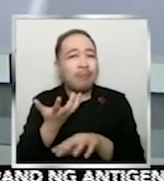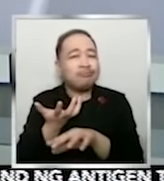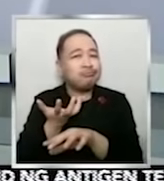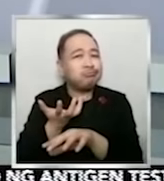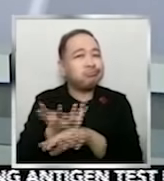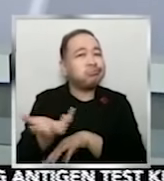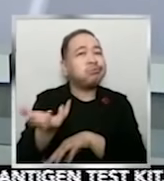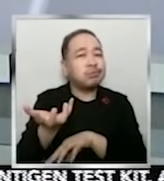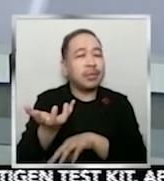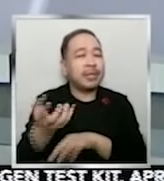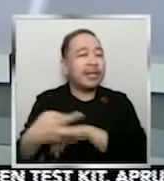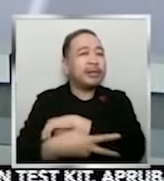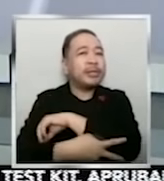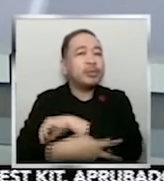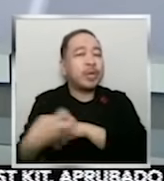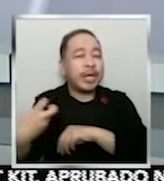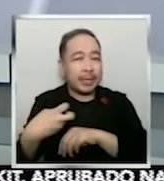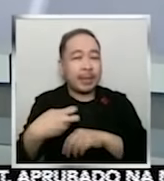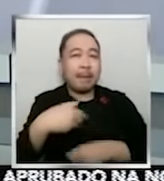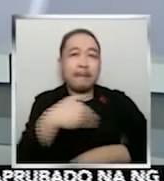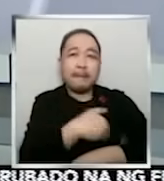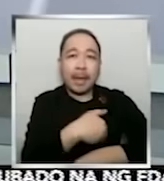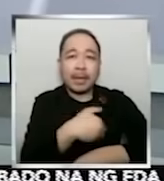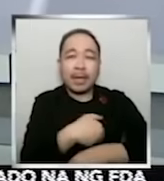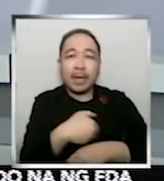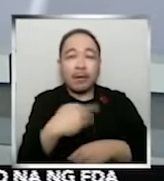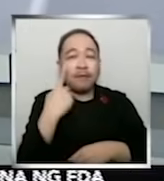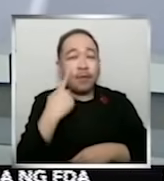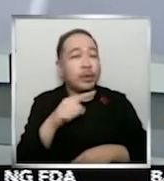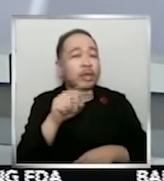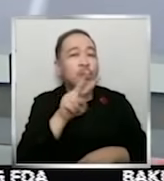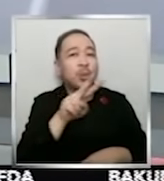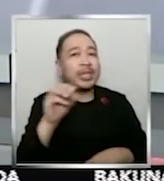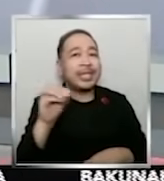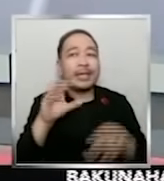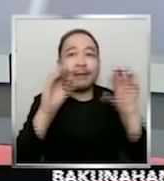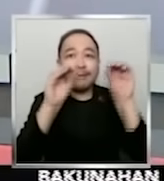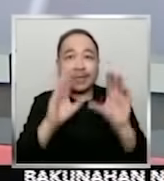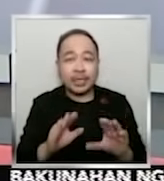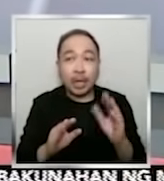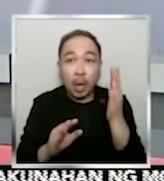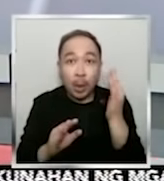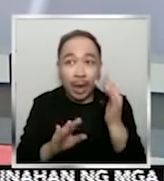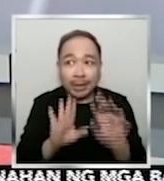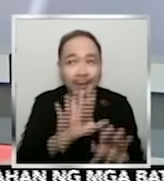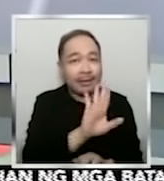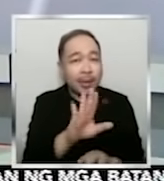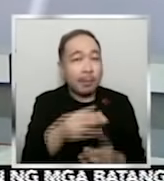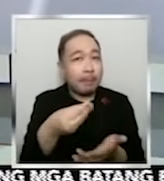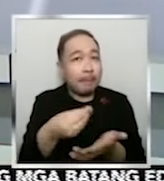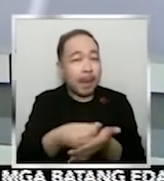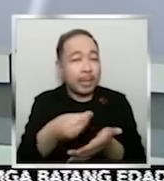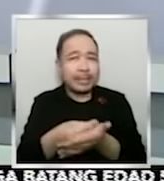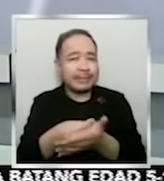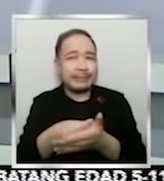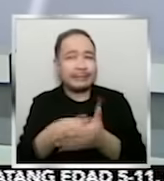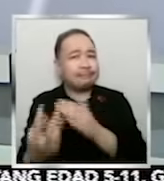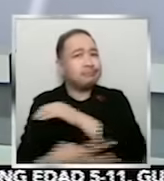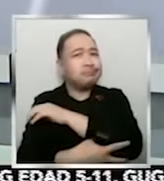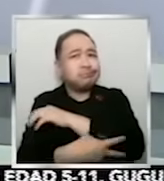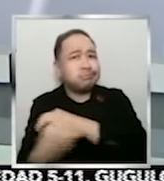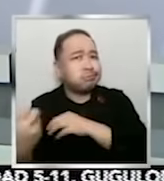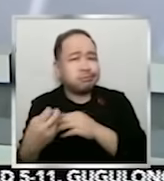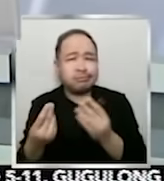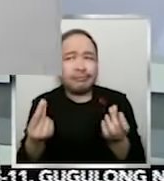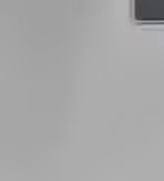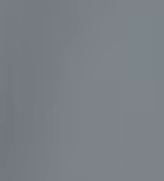hindi bababa sa 20 guro. Naglaho kasi na parang bula ang kanilang pinag-ipunang pera. Nakatutok si